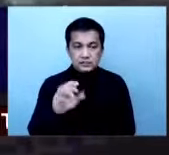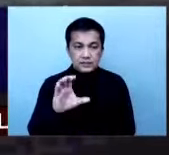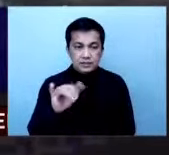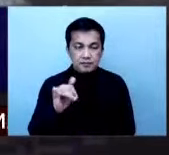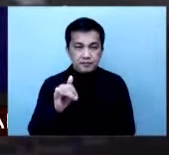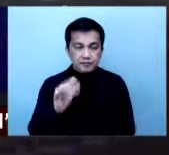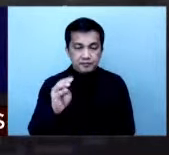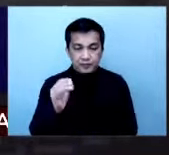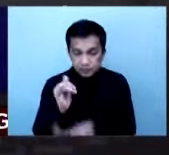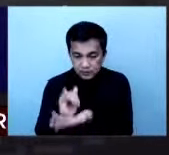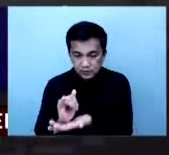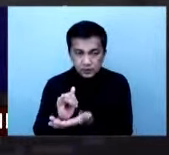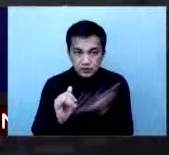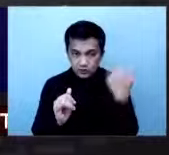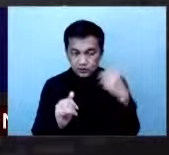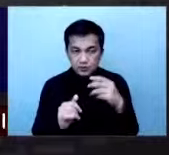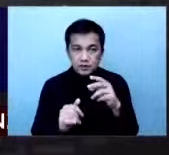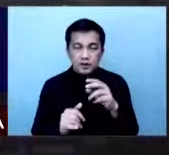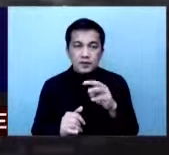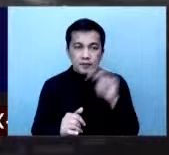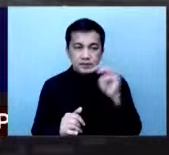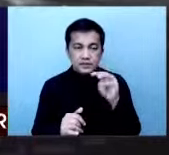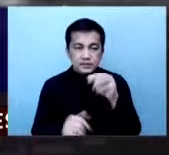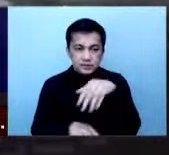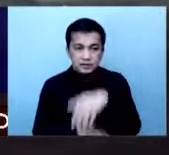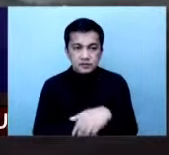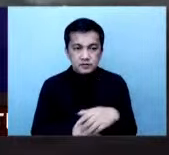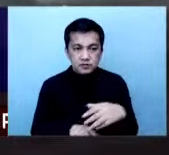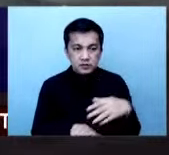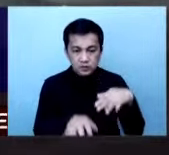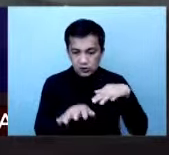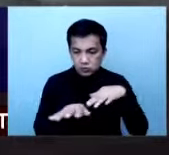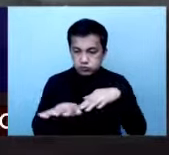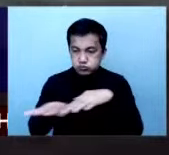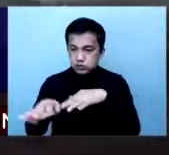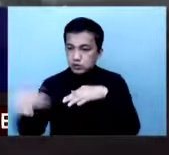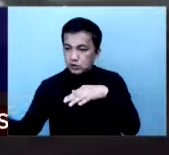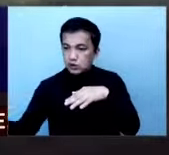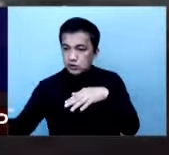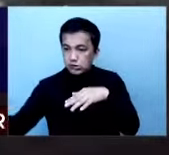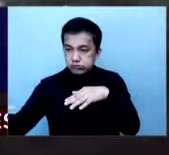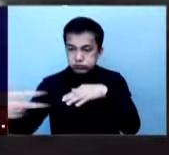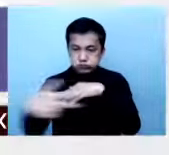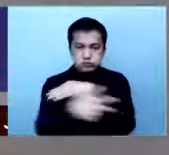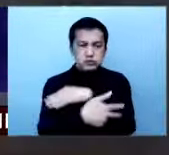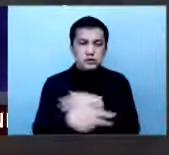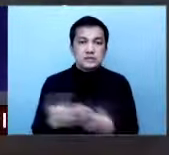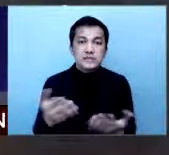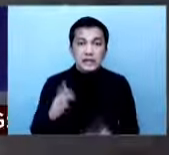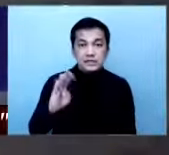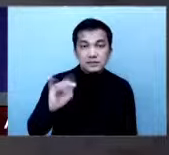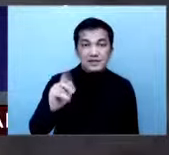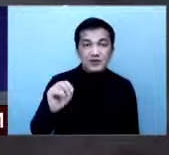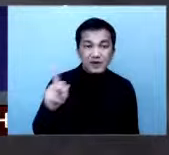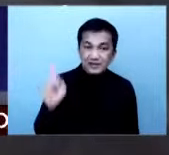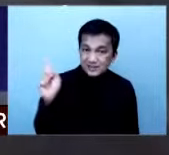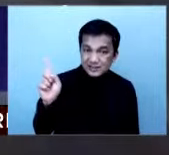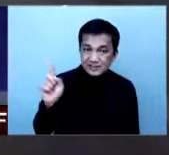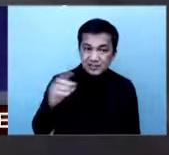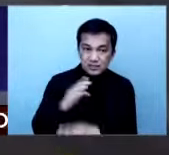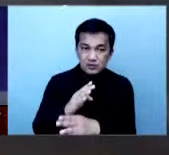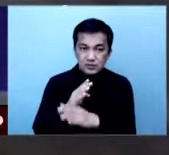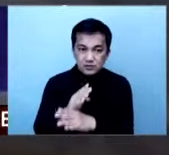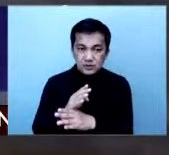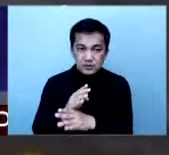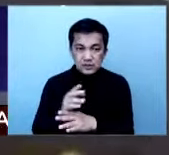nitong Lunes ng gabi makikita isang motor na nag-counterflow sa Balintawak northbound paakyat sa Skyway iniwasan nito ang isang